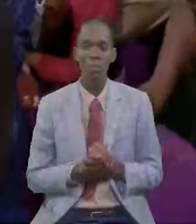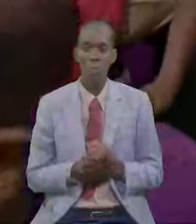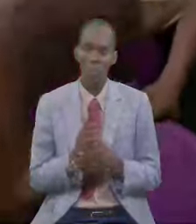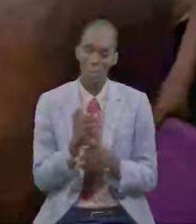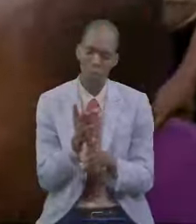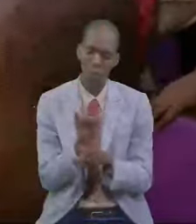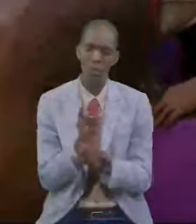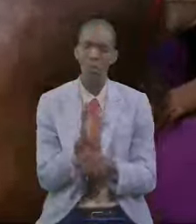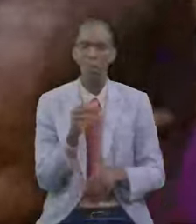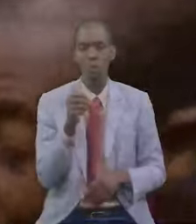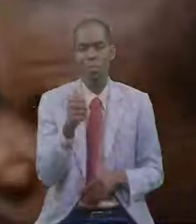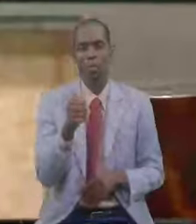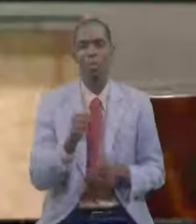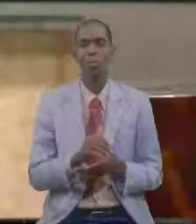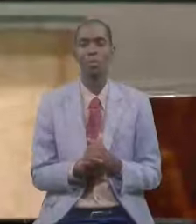Gardez-vous,